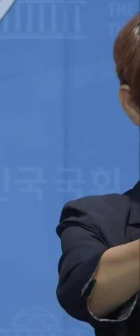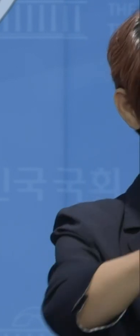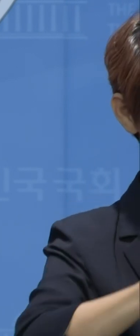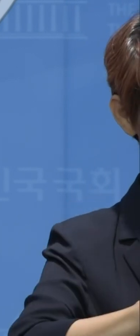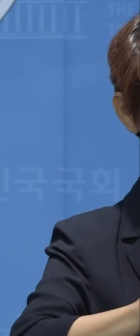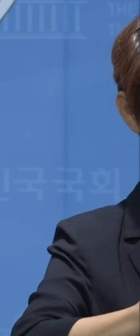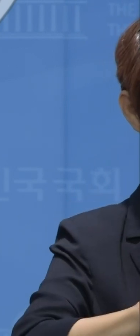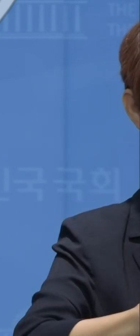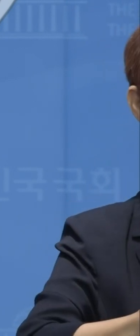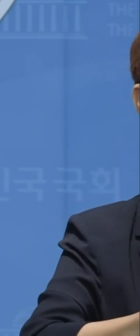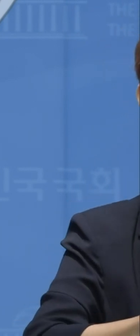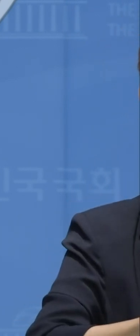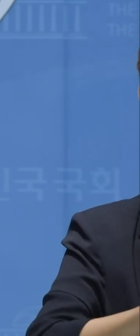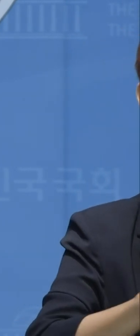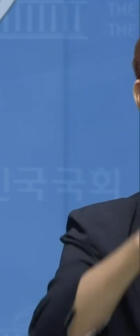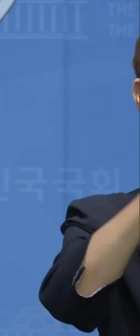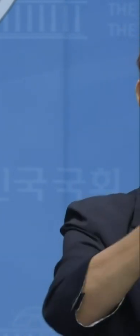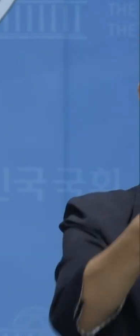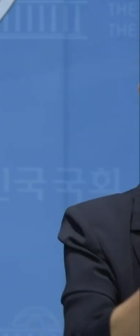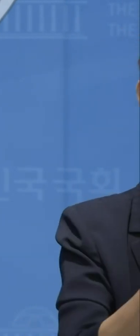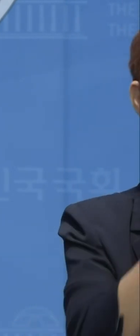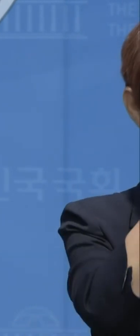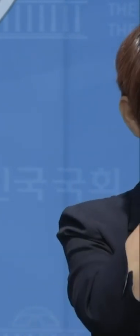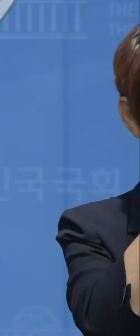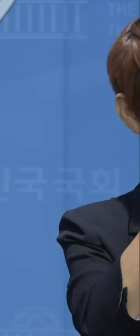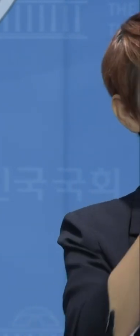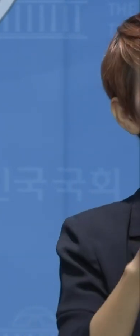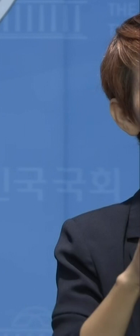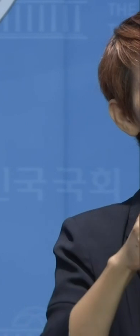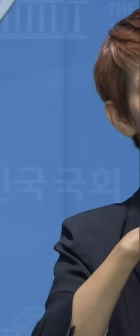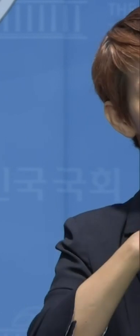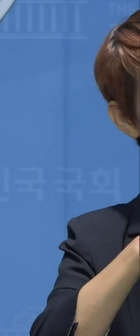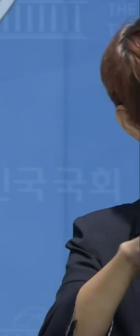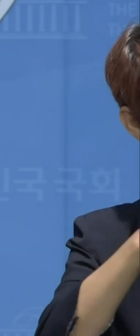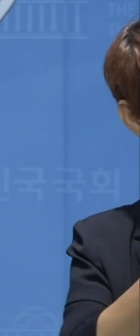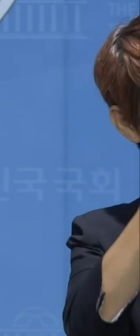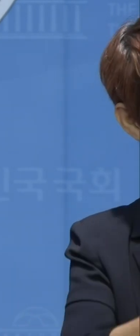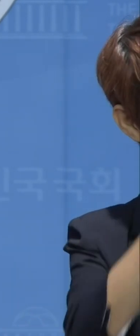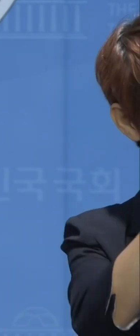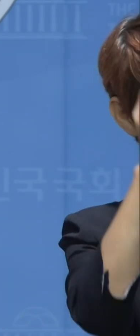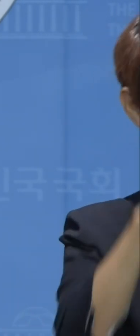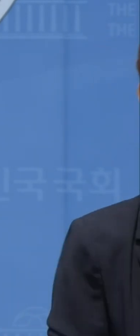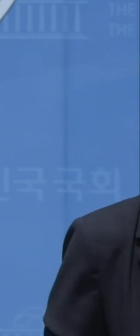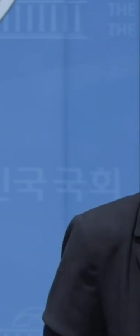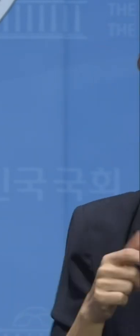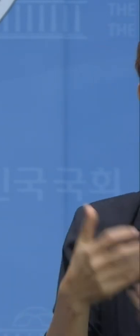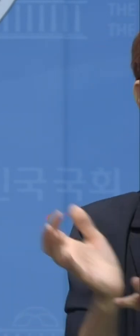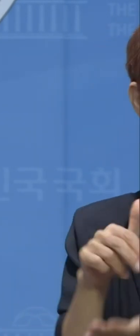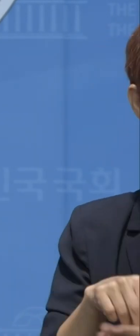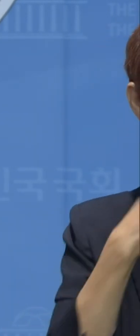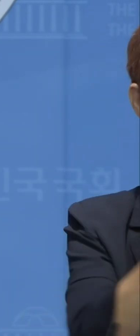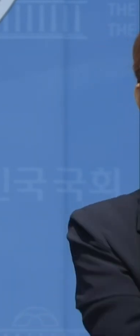자세를 해당 지역 유권자들은 아마 좋은 경쟁으로 여길 겁니다 조국 혁신당 민주당